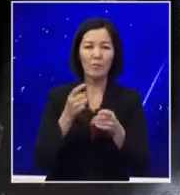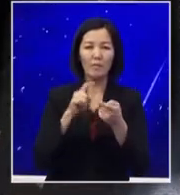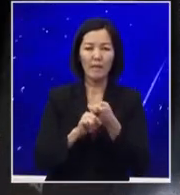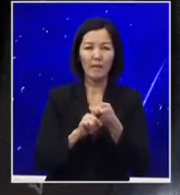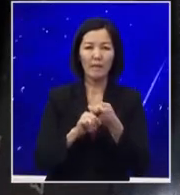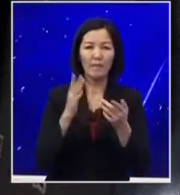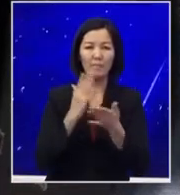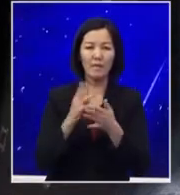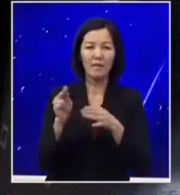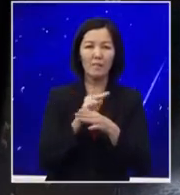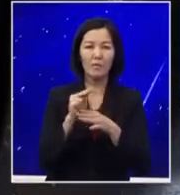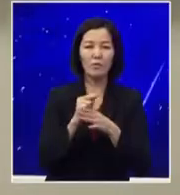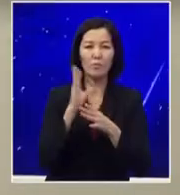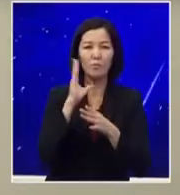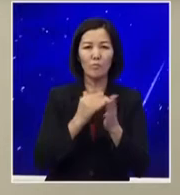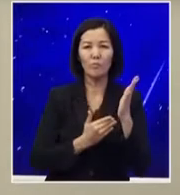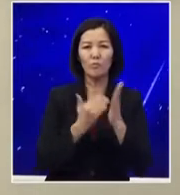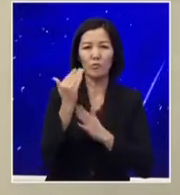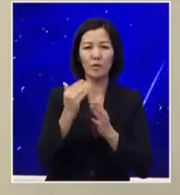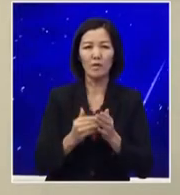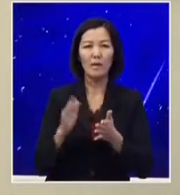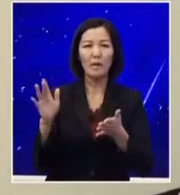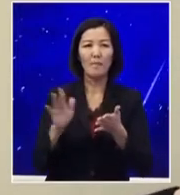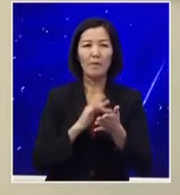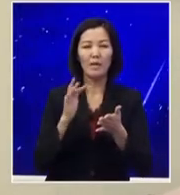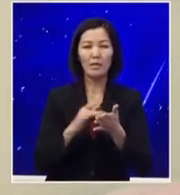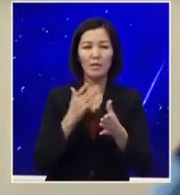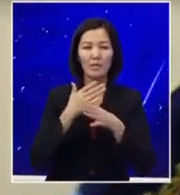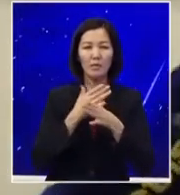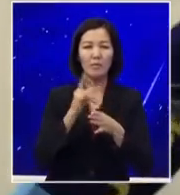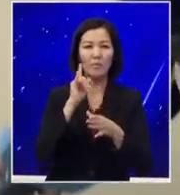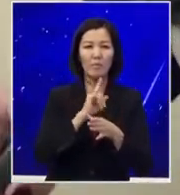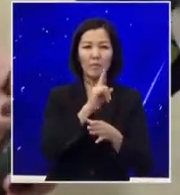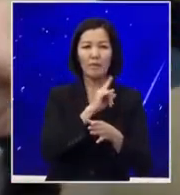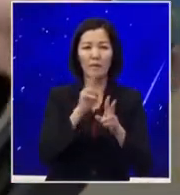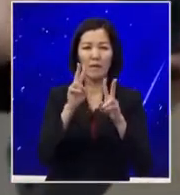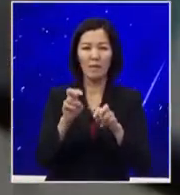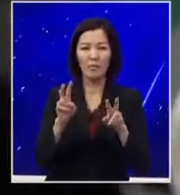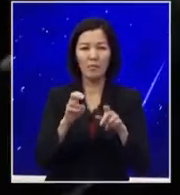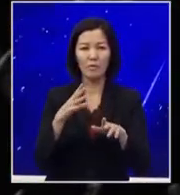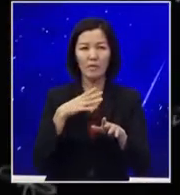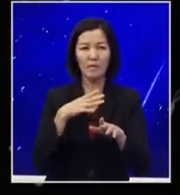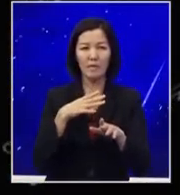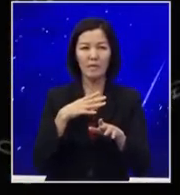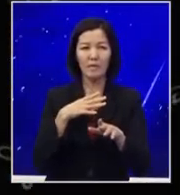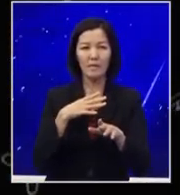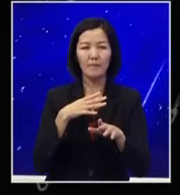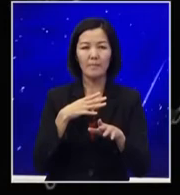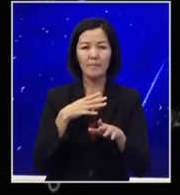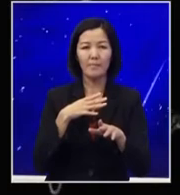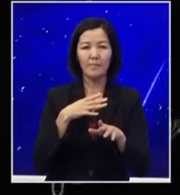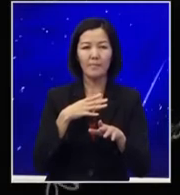есесіне емдеу мүмкіндігі жоғары. Қолымызда тұрған планшет арқылы медбикелер апход жасаған кезде осы құрылғыға